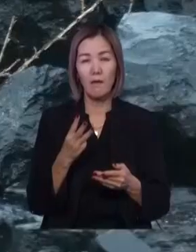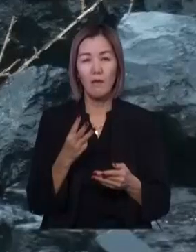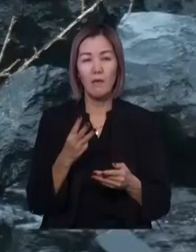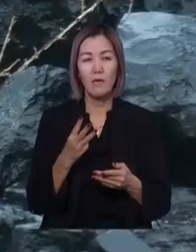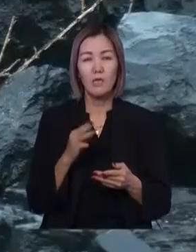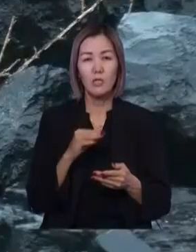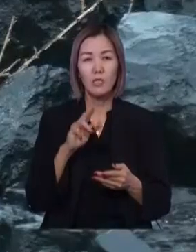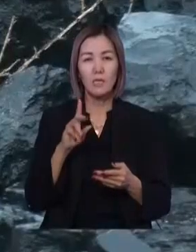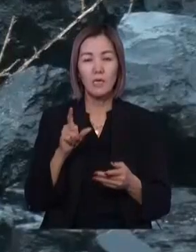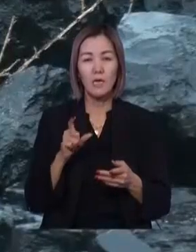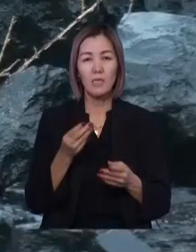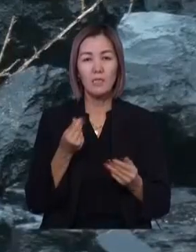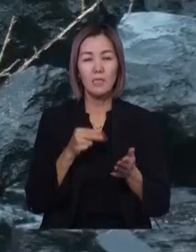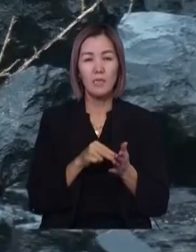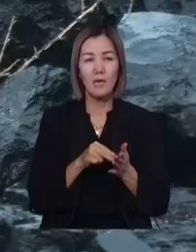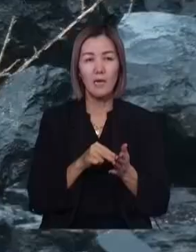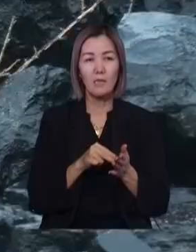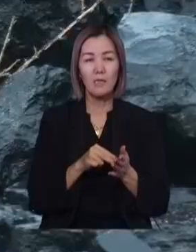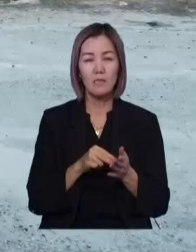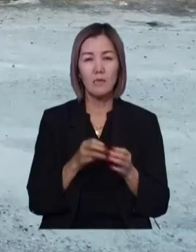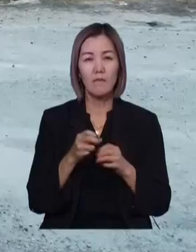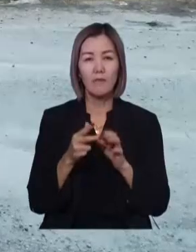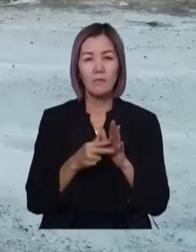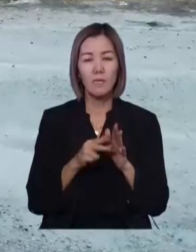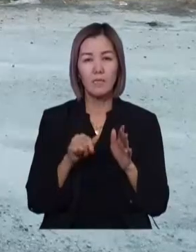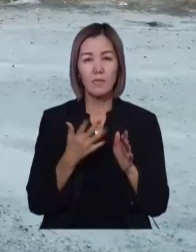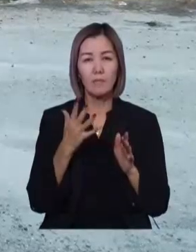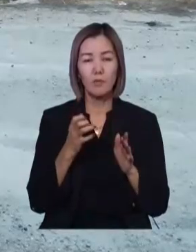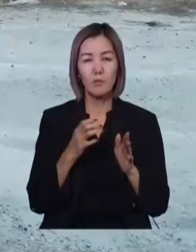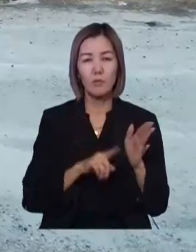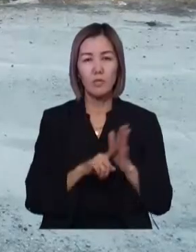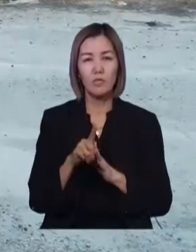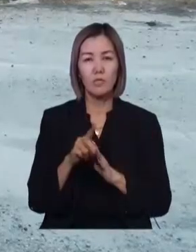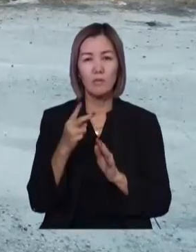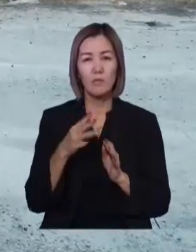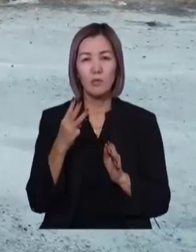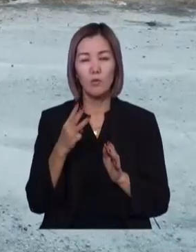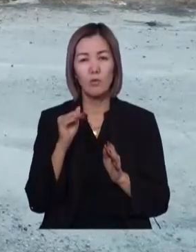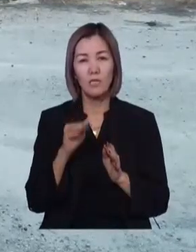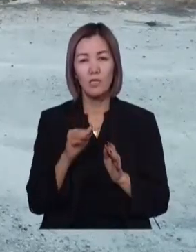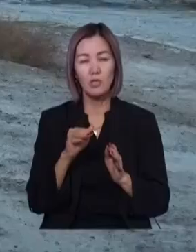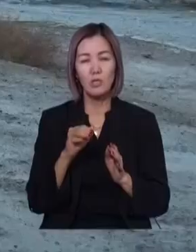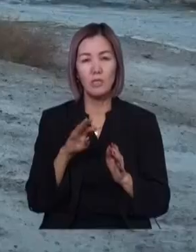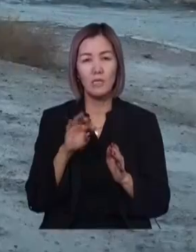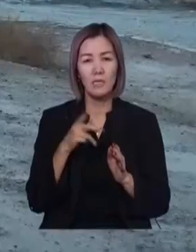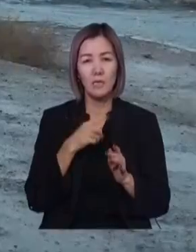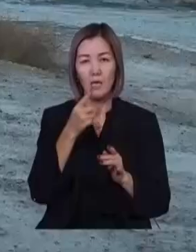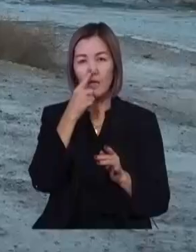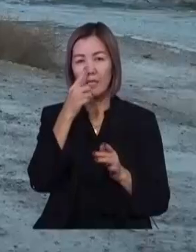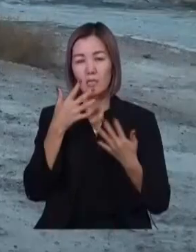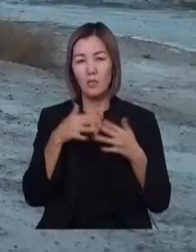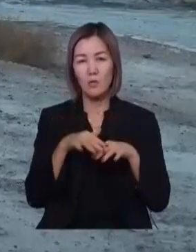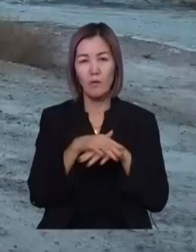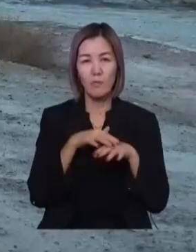представителей ЖКХ, цена угля варьируется от 18,5 до 23 тысяч тенге. Для потребителей отдаленных населенных